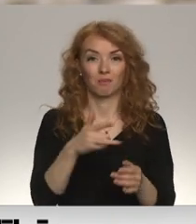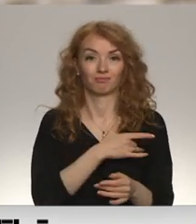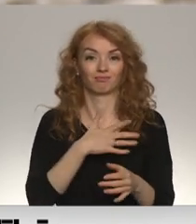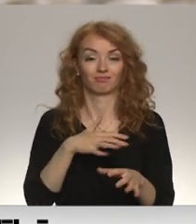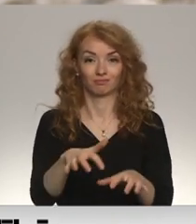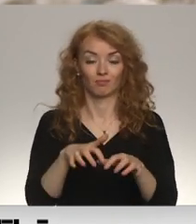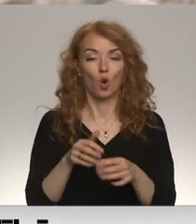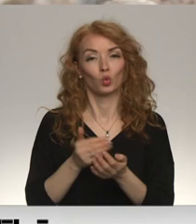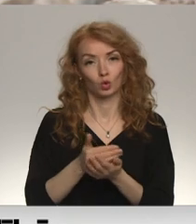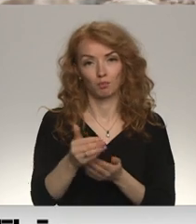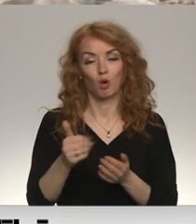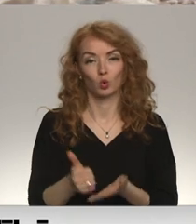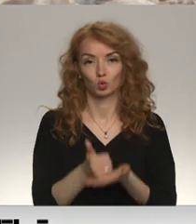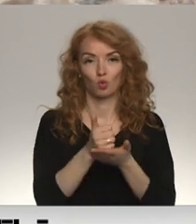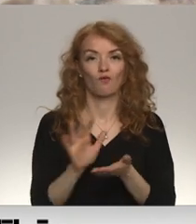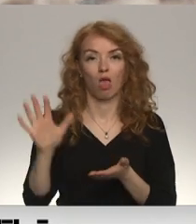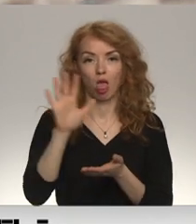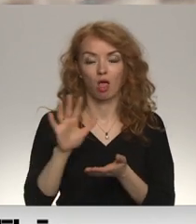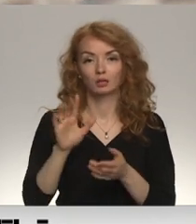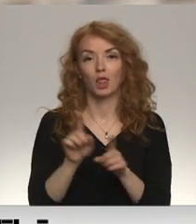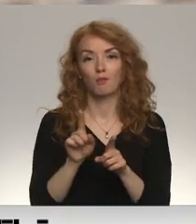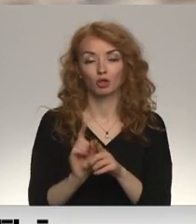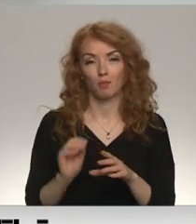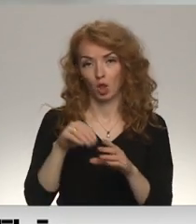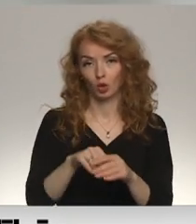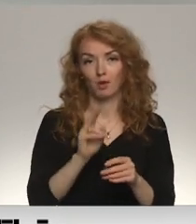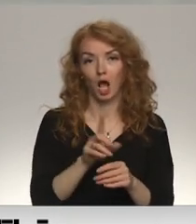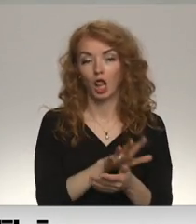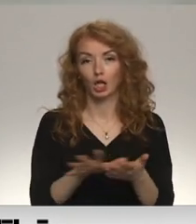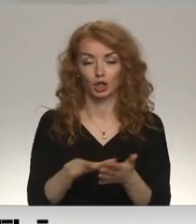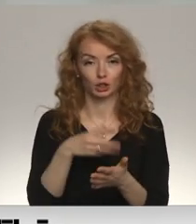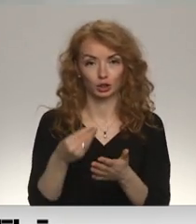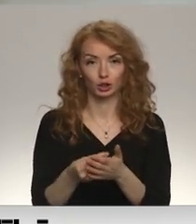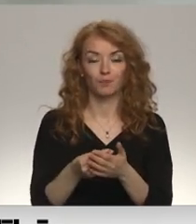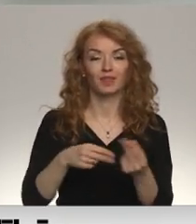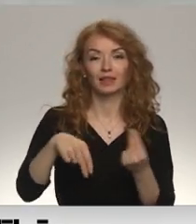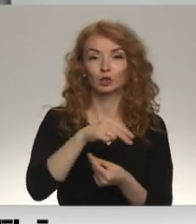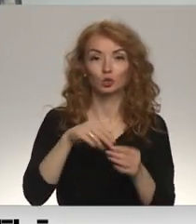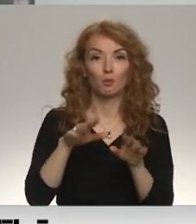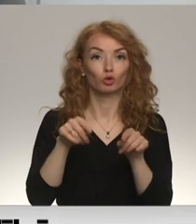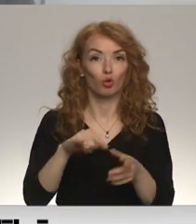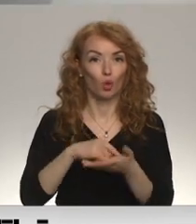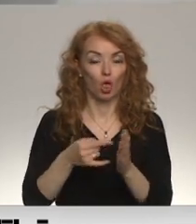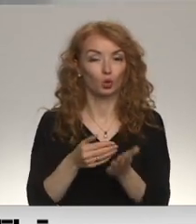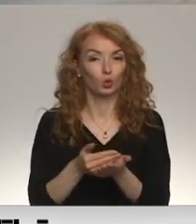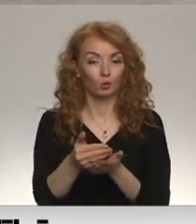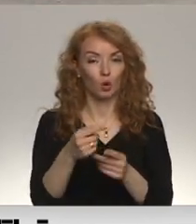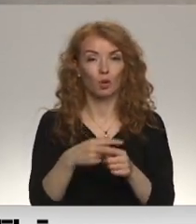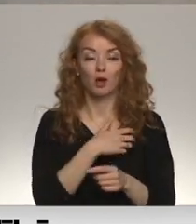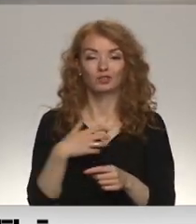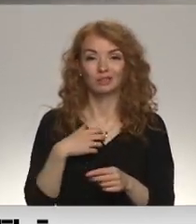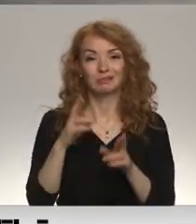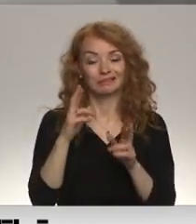arī turpmāk uzturēs valsts ar tādiem pašiem ieguldījumiem kā līdz šim. Diskusijas par pilotprojektu vēl notiek, un pašvaldības ļoti cer,